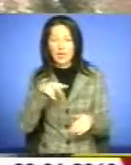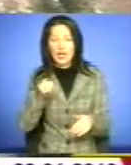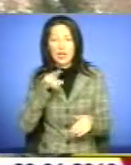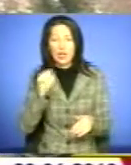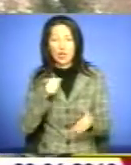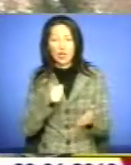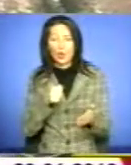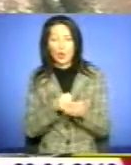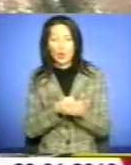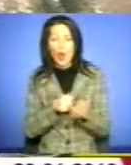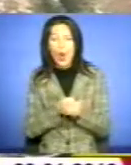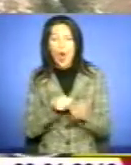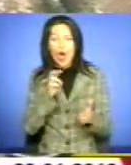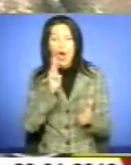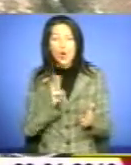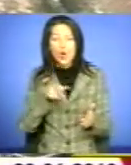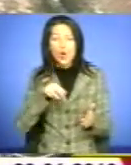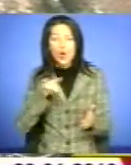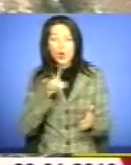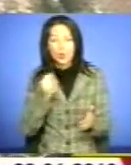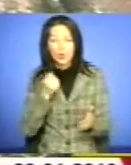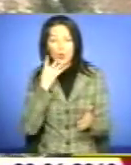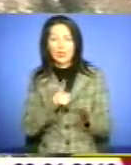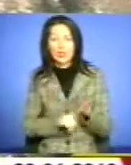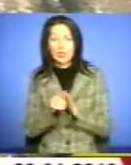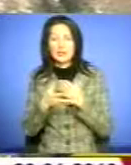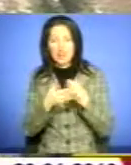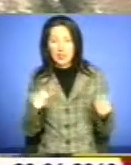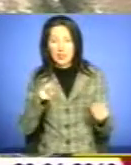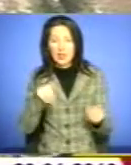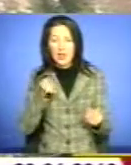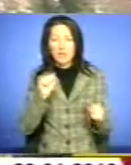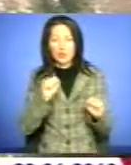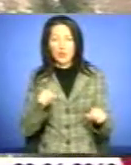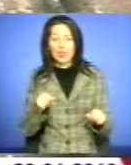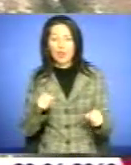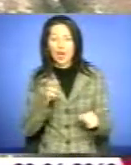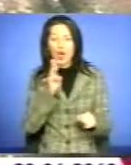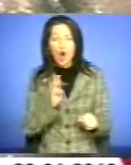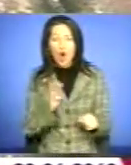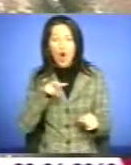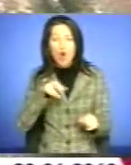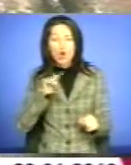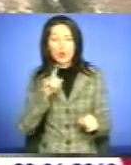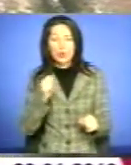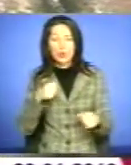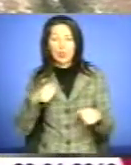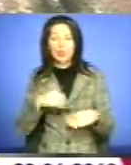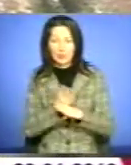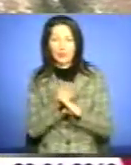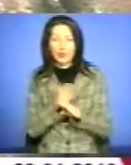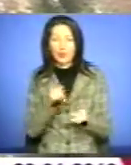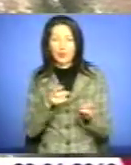почне танення, лід може шлюзи знести. Тому необхідно цю кромку льоду всю оббити